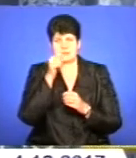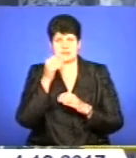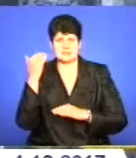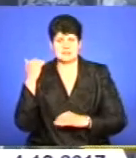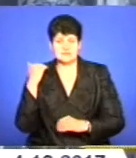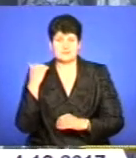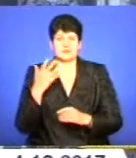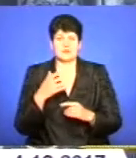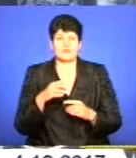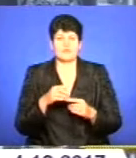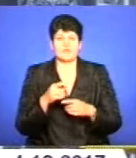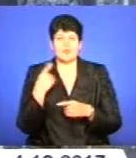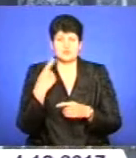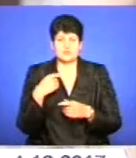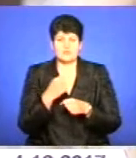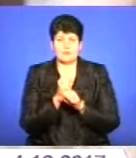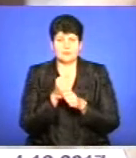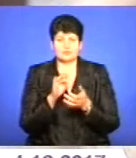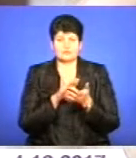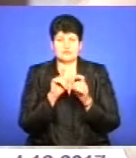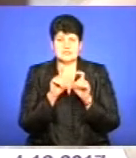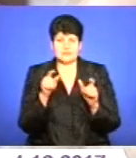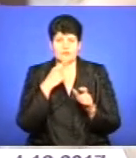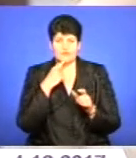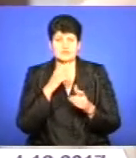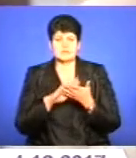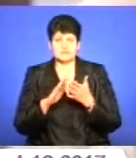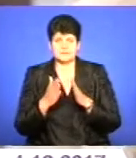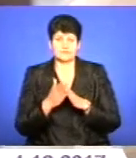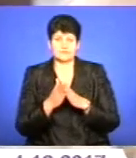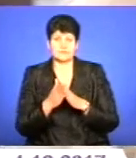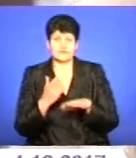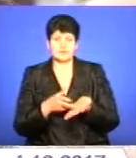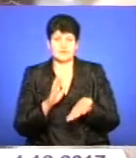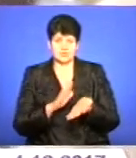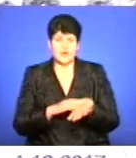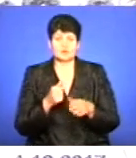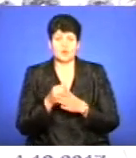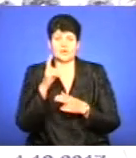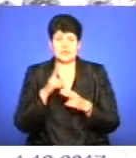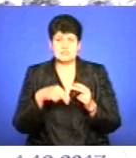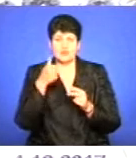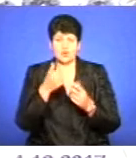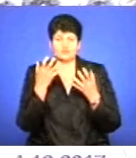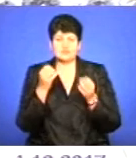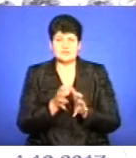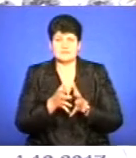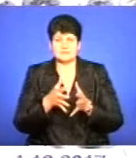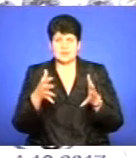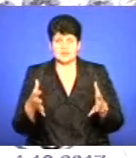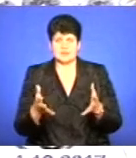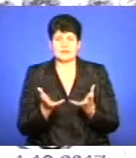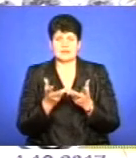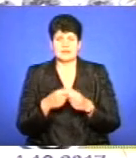обласному лабораторному центрі кажуть, ситуація контрольована. Однак передбачають, що до кінця року хворих побільшає. Кількість випадків на кір